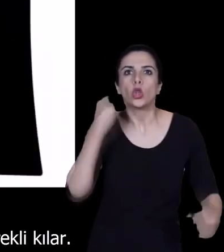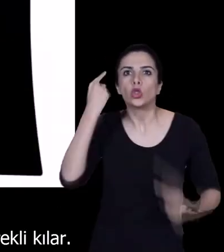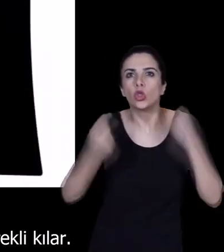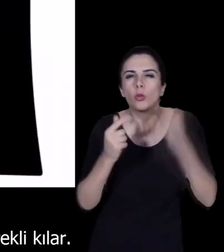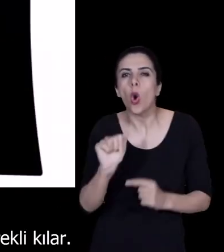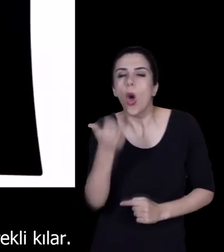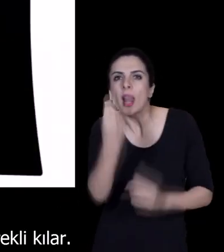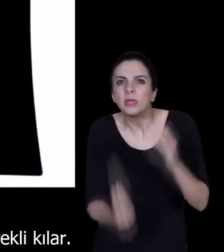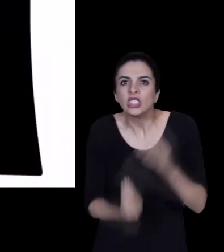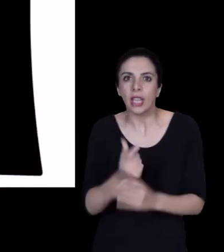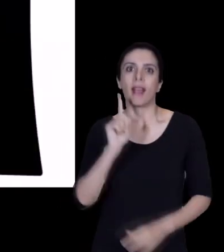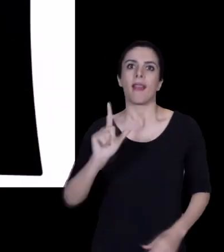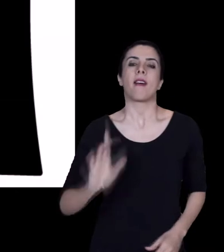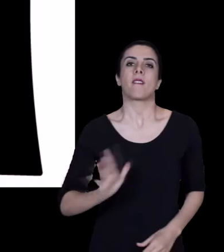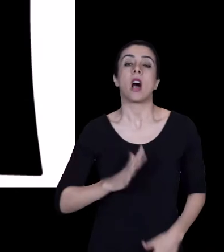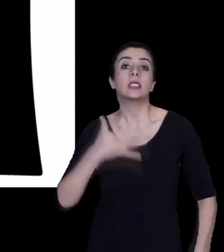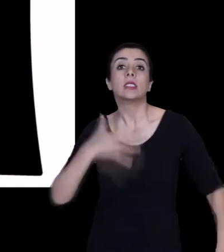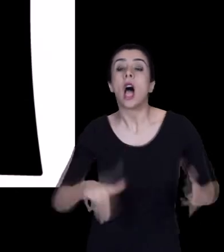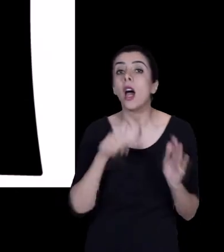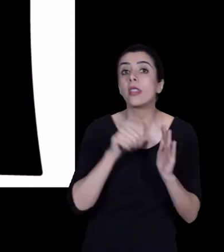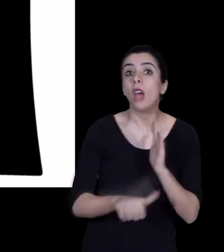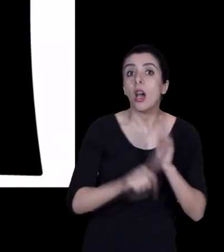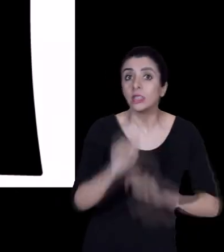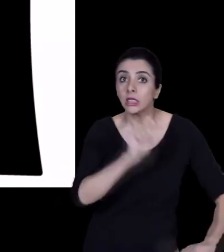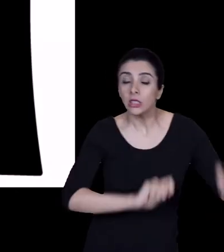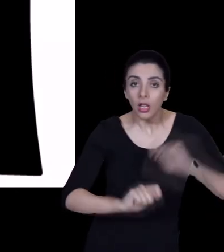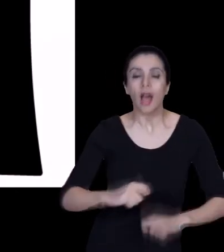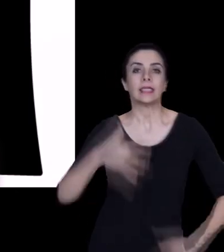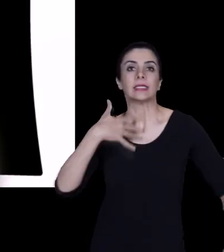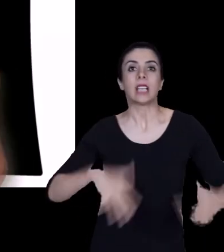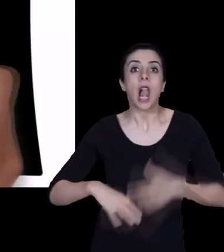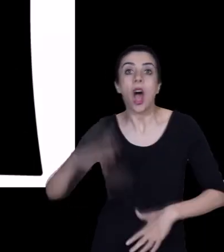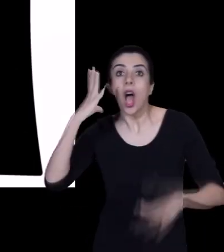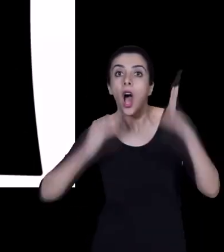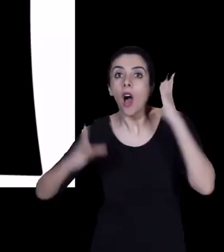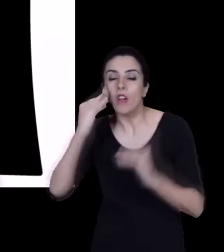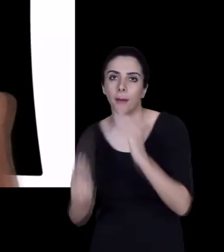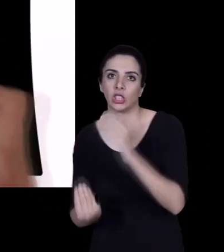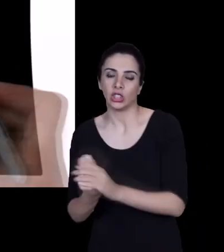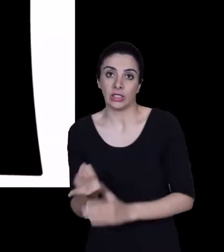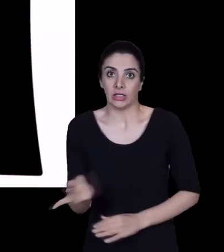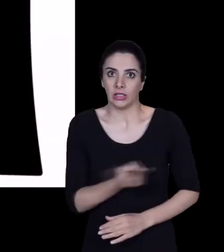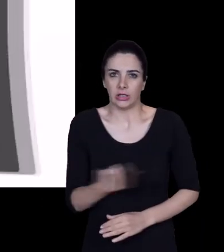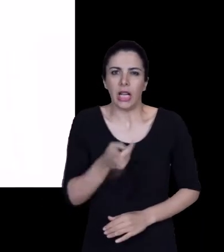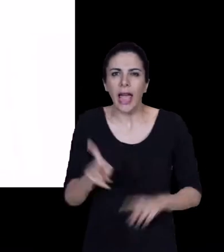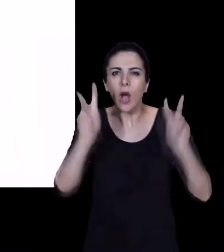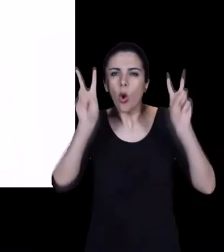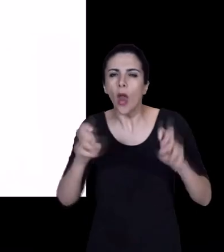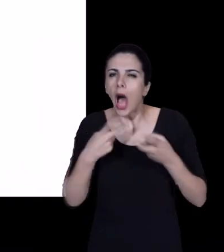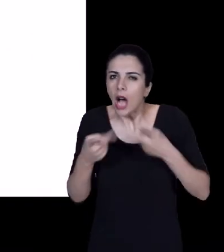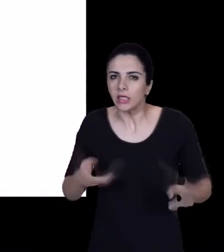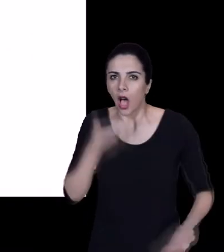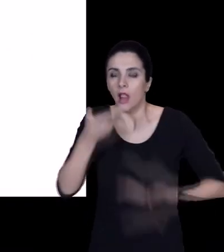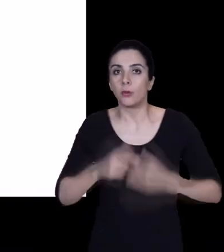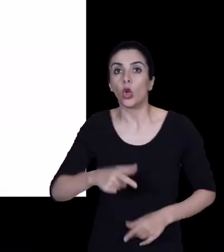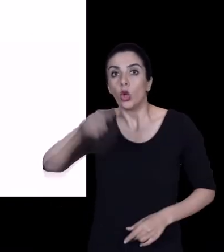önemli ve gerekli kılar. Sakatlığın tarihsel inşası ve sakatlığın kavramsallaştırılması. Şimdi bu iki konuyu biraz açalım.